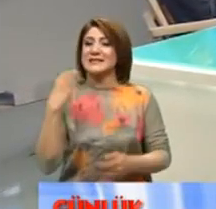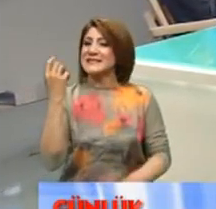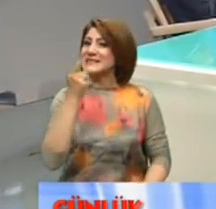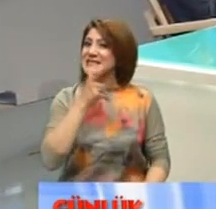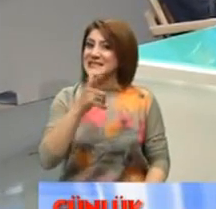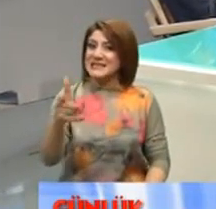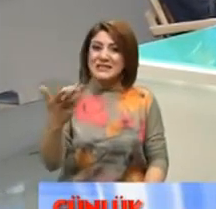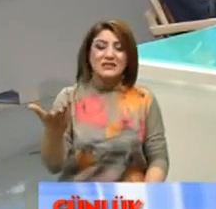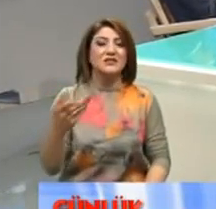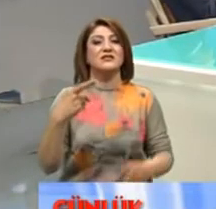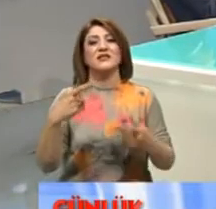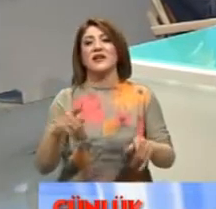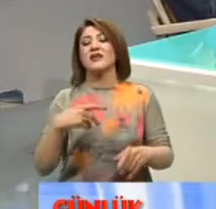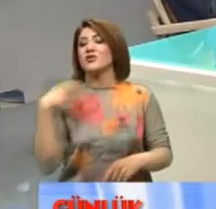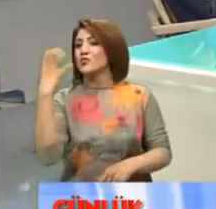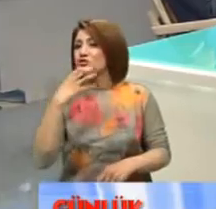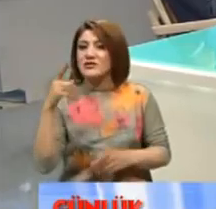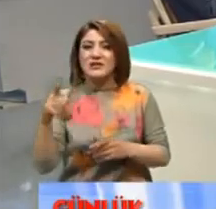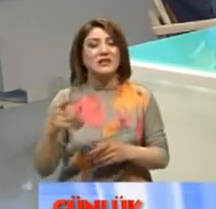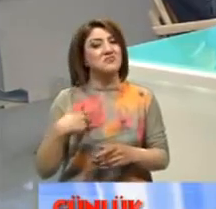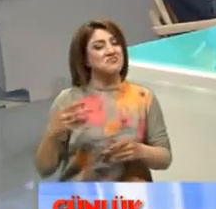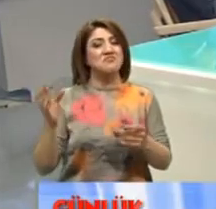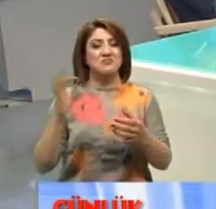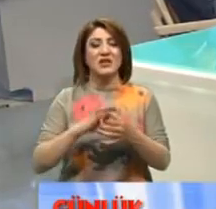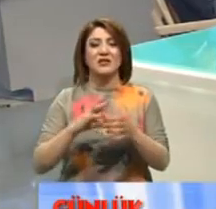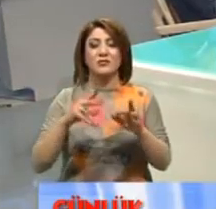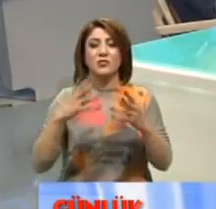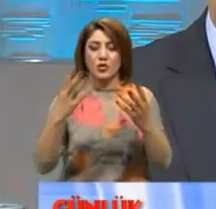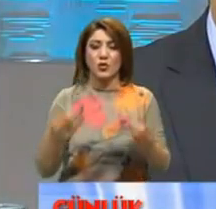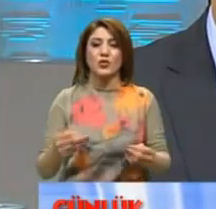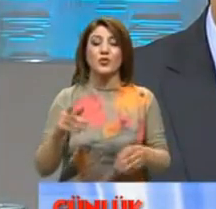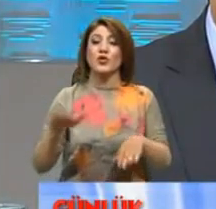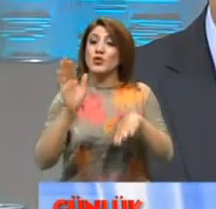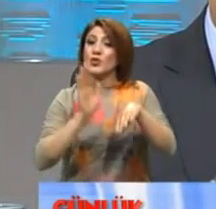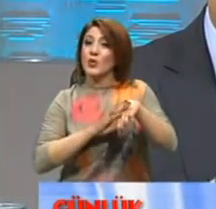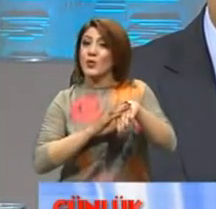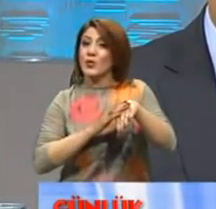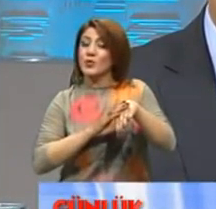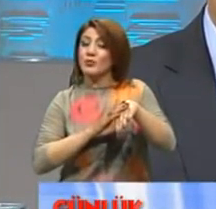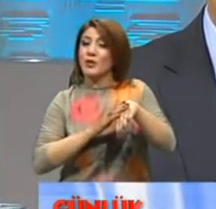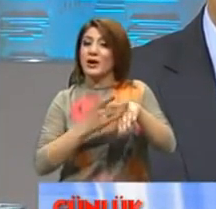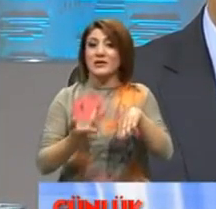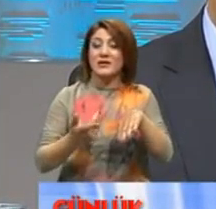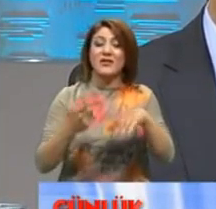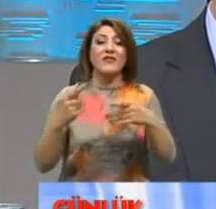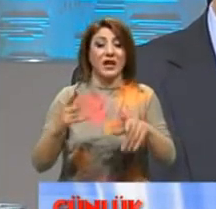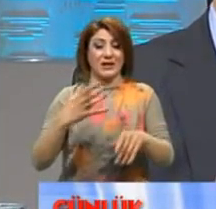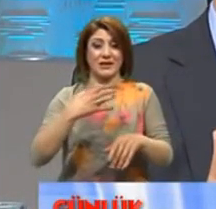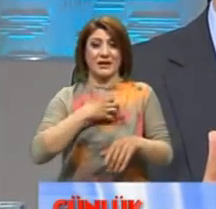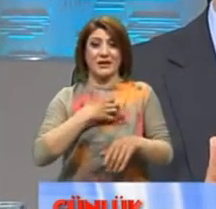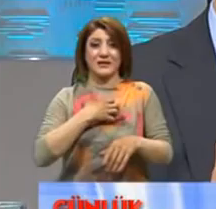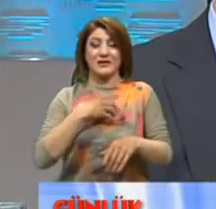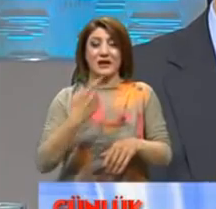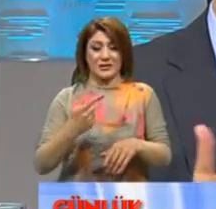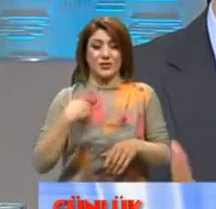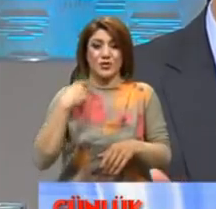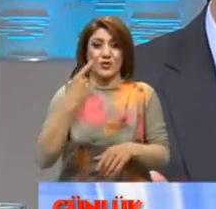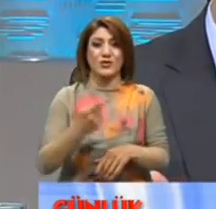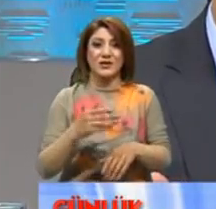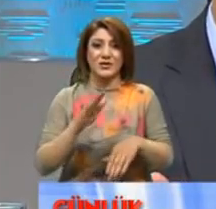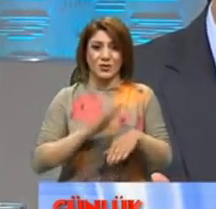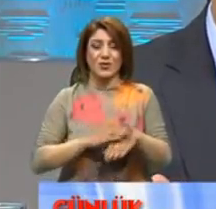müzik, onlar da etkili olabiliyor. Bir nasihat değil, bir nusibet onun için derler, dokunmak yani. Evet. Kendine değdiği zaman o zaman hissediyor.